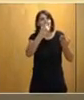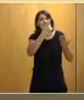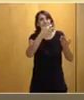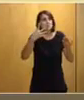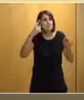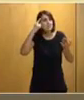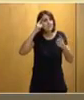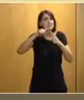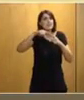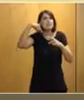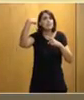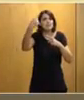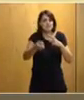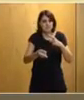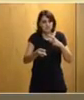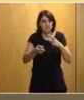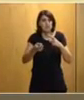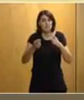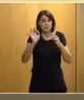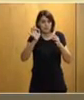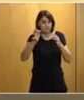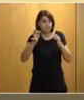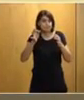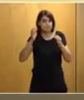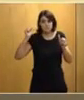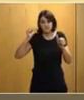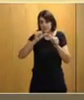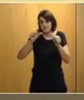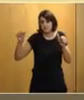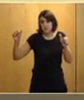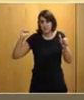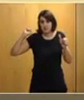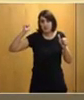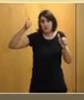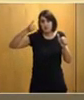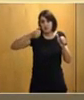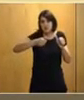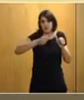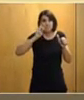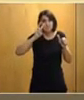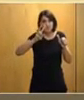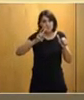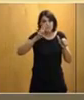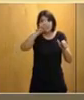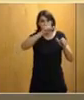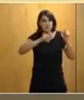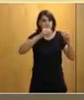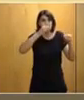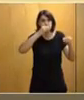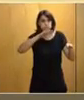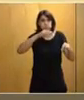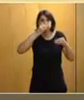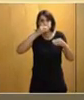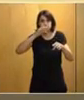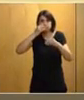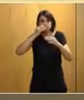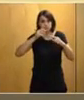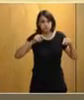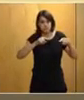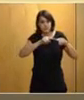que en aquests darrers dies, en aquesta darrera setmana, hem assistit a un cert increment de la taxa de transmissió, que és